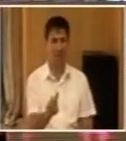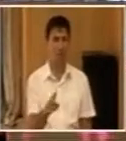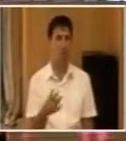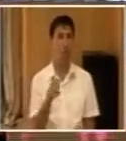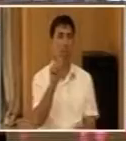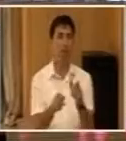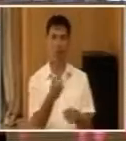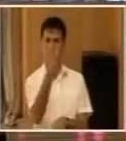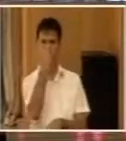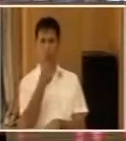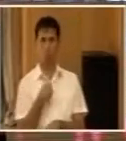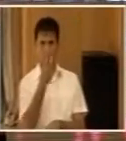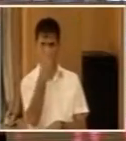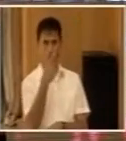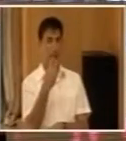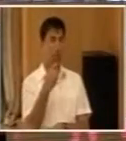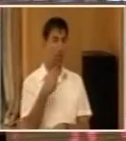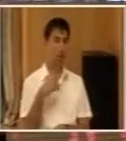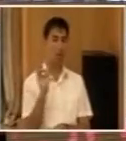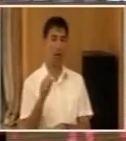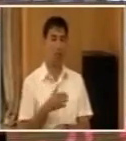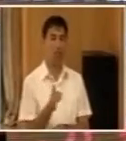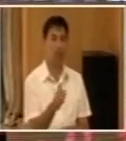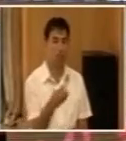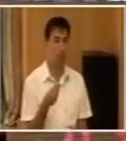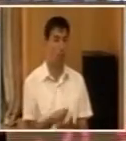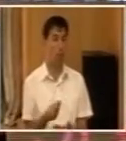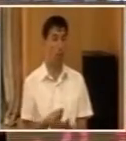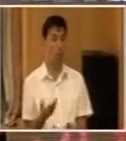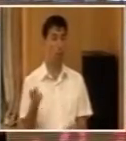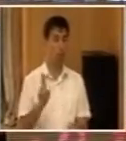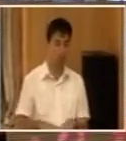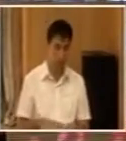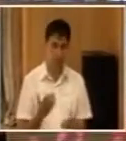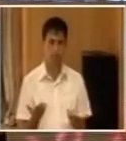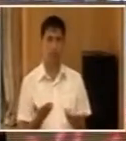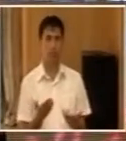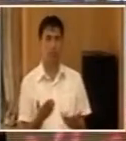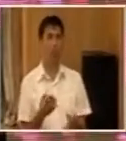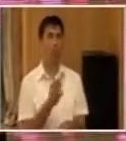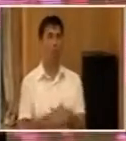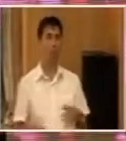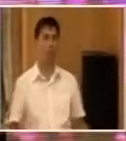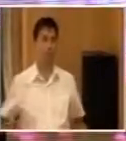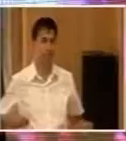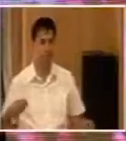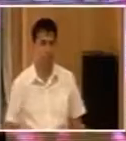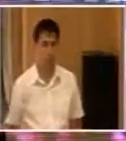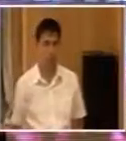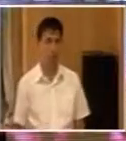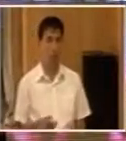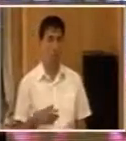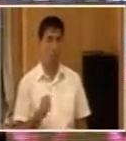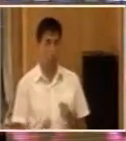që i kanë syt mballë. Janë paguar shumë si sakat njerëz që vrapojnë